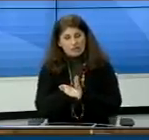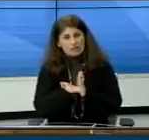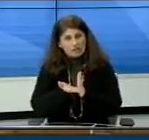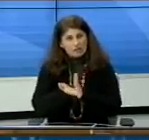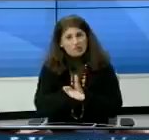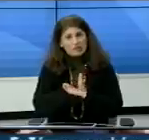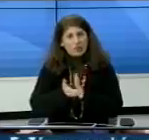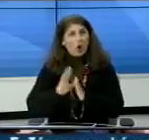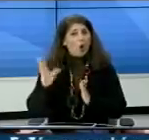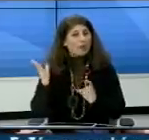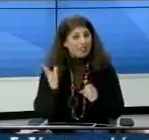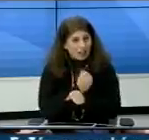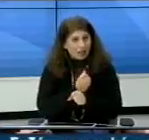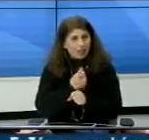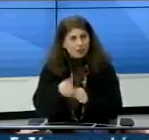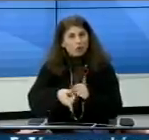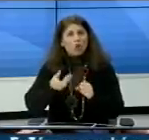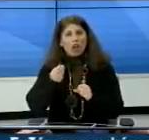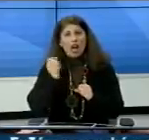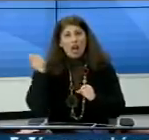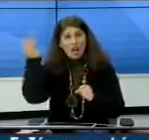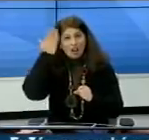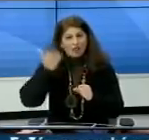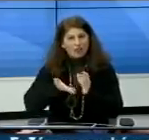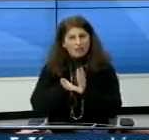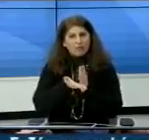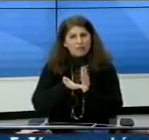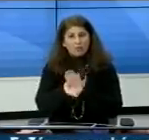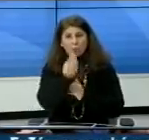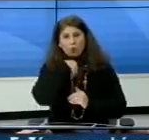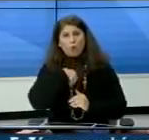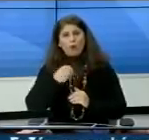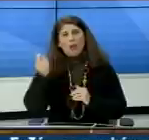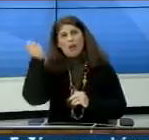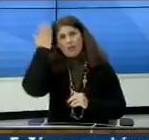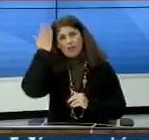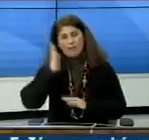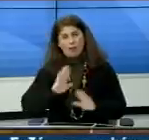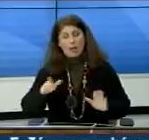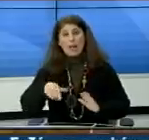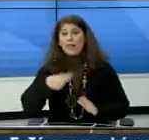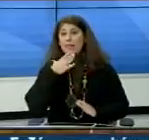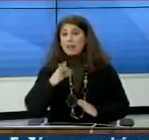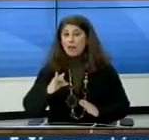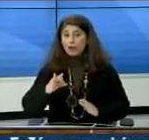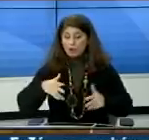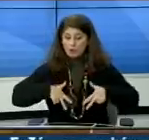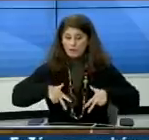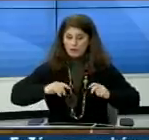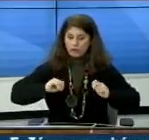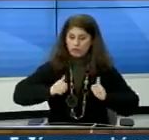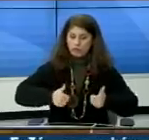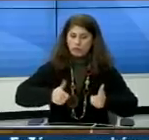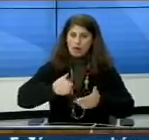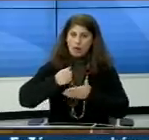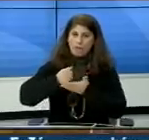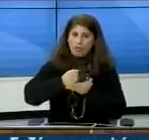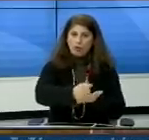επιτεύχθηκαν. Και γι' αυτό και η κυβέρνηση έχει προχωρήσει σε γενναίες επιδοτήσεις που μέχρι